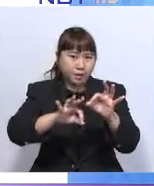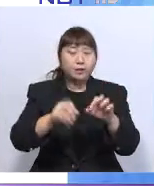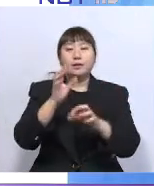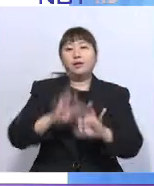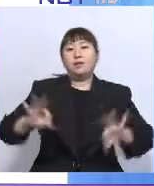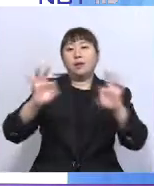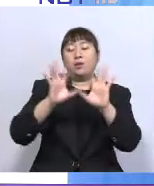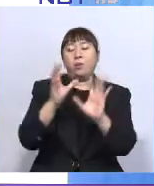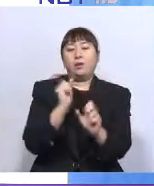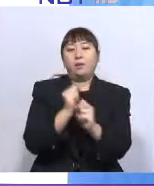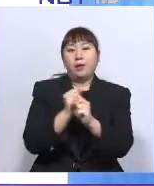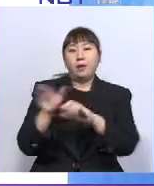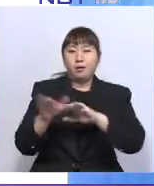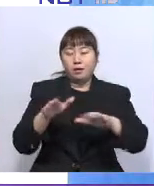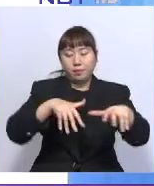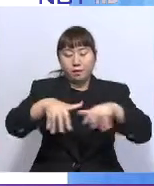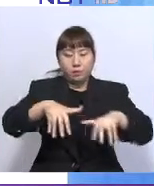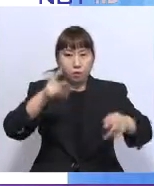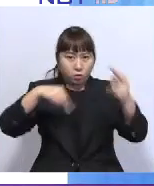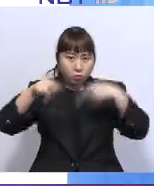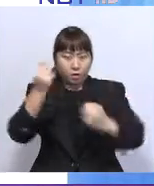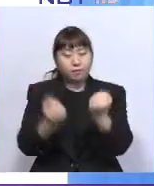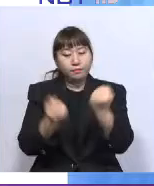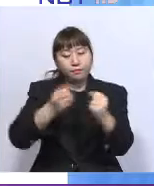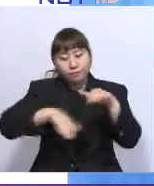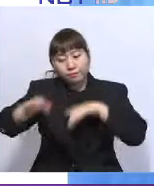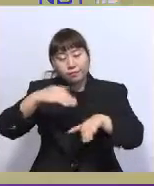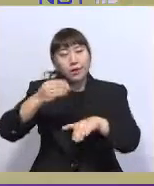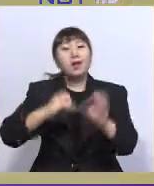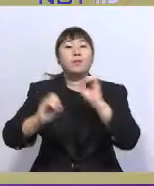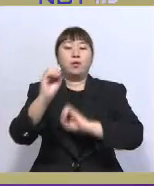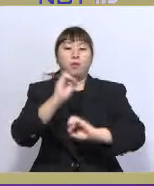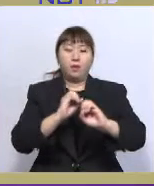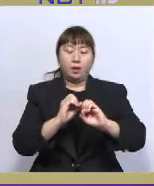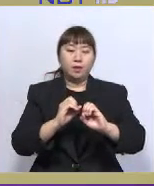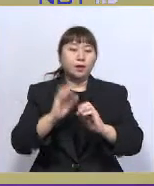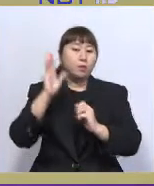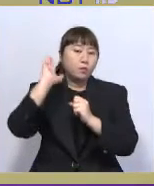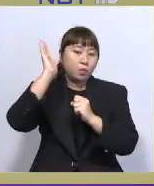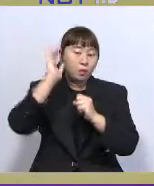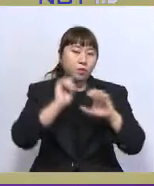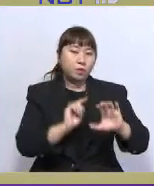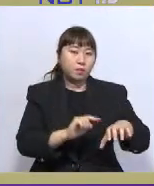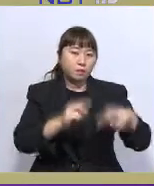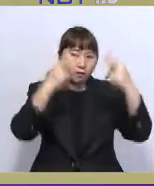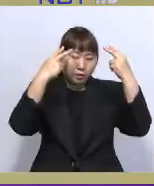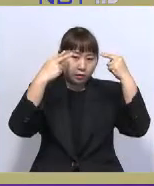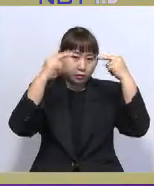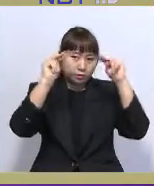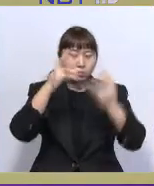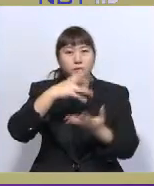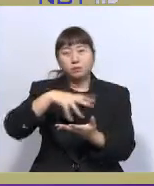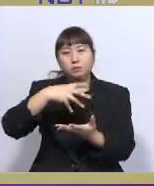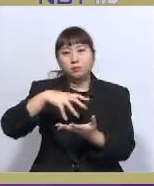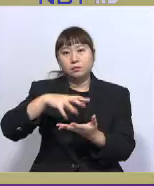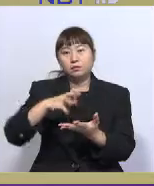ให้เจ้าหน้าที่เตรียมพร้อมดูแลประชาชนให้เดินทางอย่างปลอดภัยด้วยค่ะพลโทสรรเสริญแก้วกำเนิดโฆษกประจำสำนักนายกรัฐมนตรีเปิดเผยว่